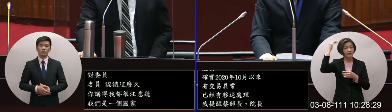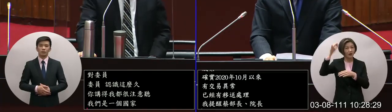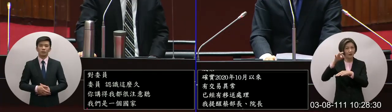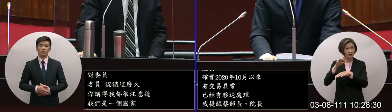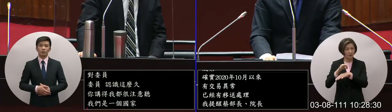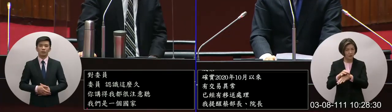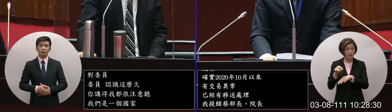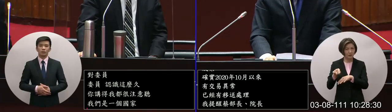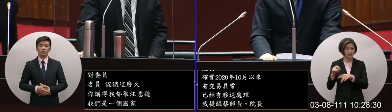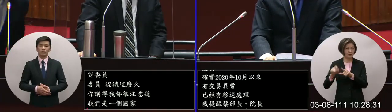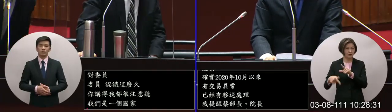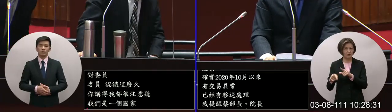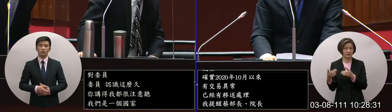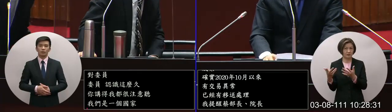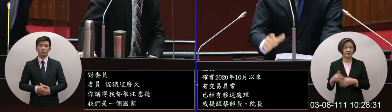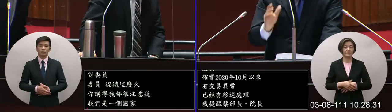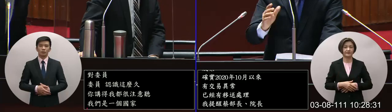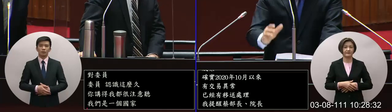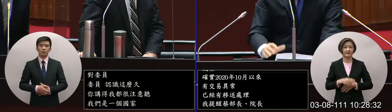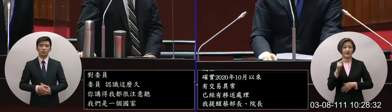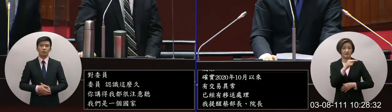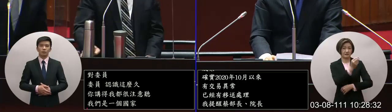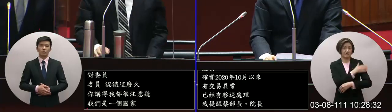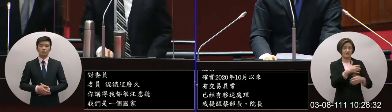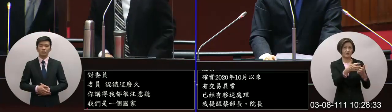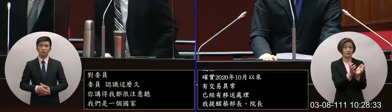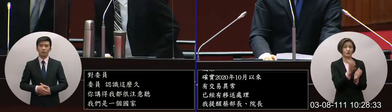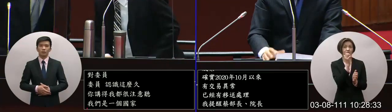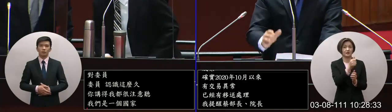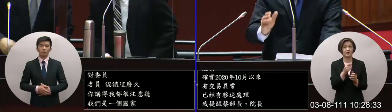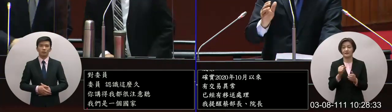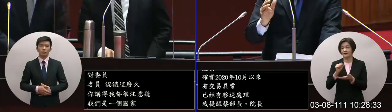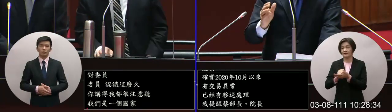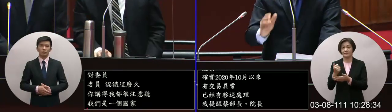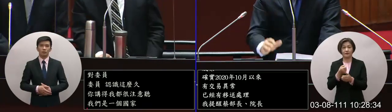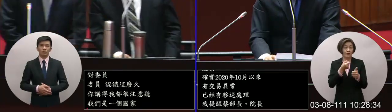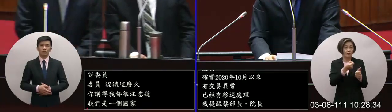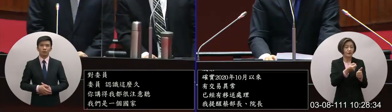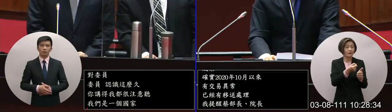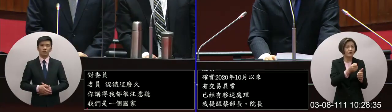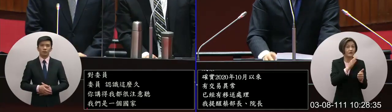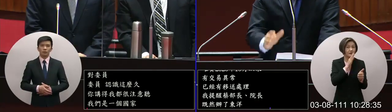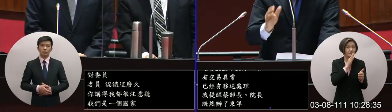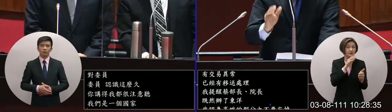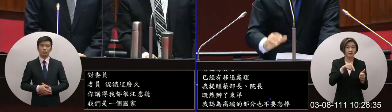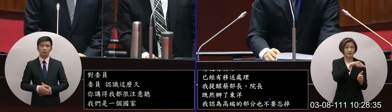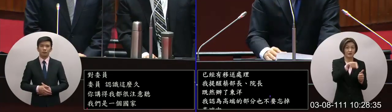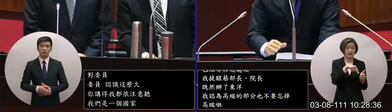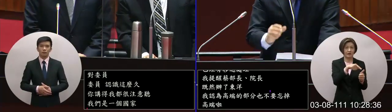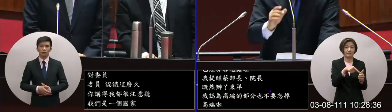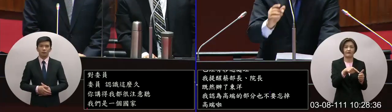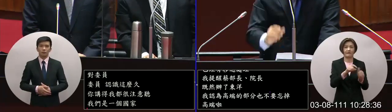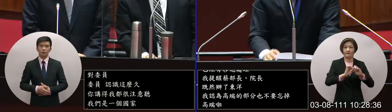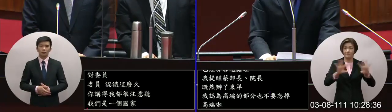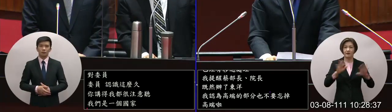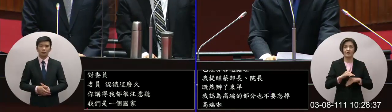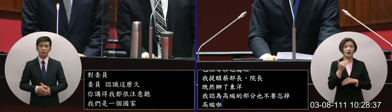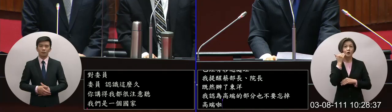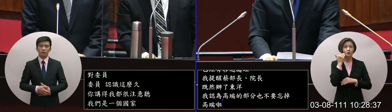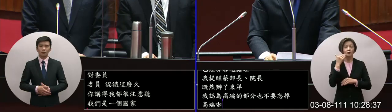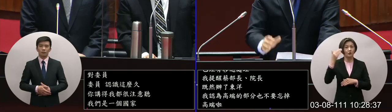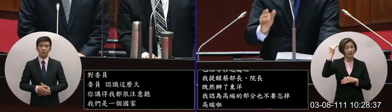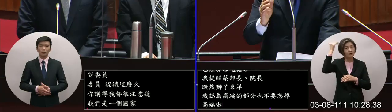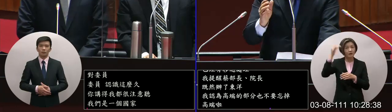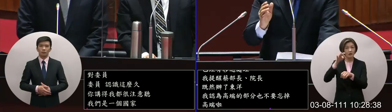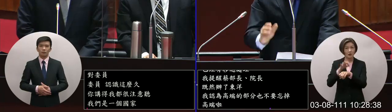尤其看到陈时中陈部长在接受访问的时候，特别表示说，如果现在要再打击高